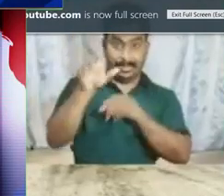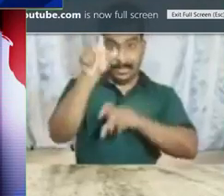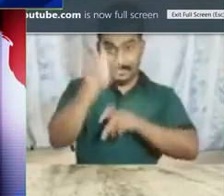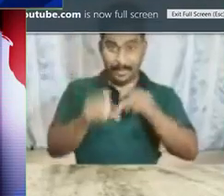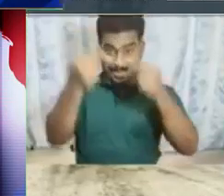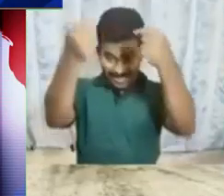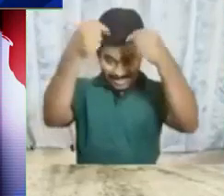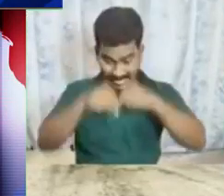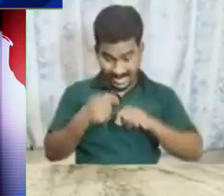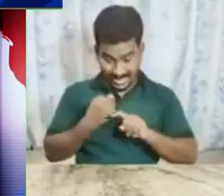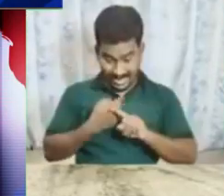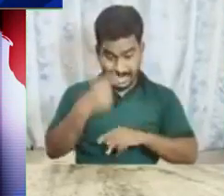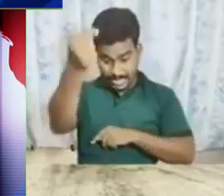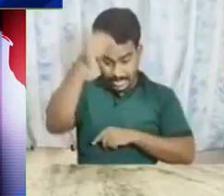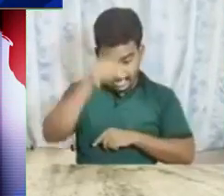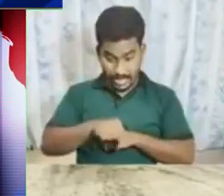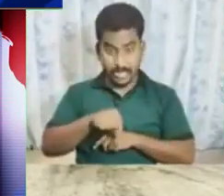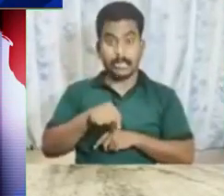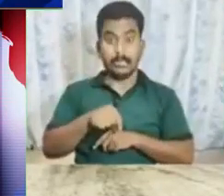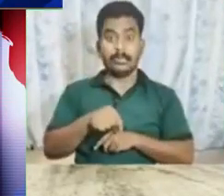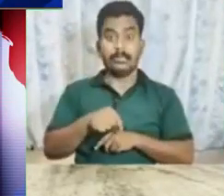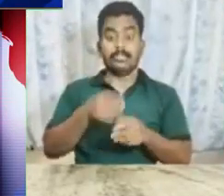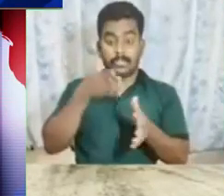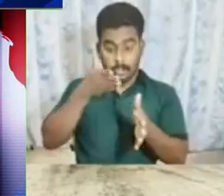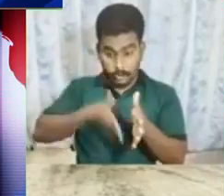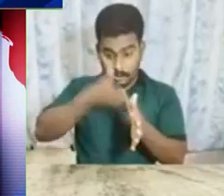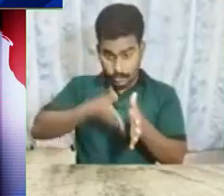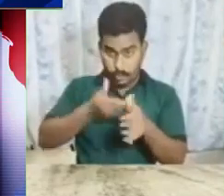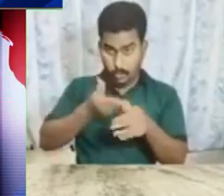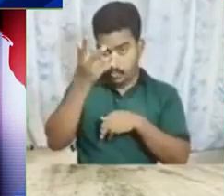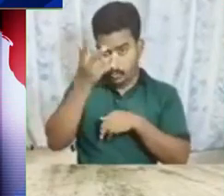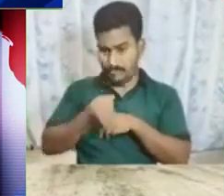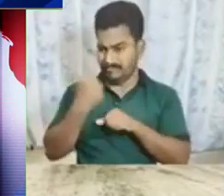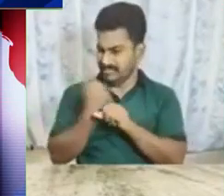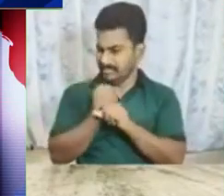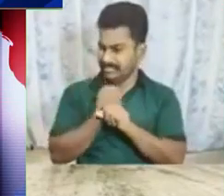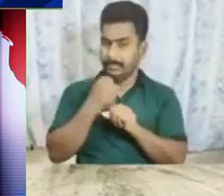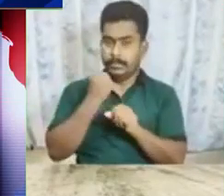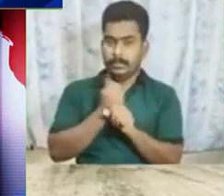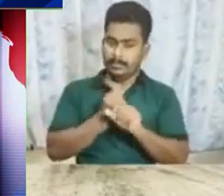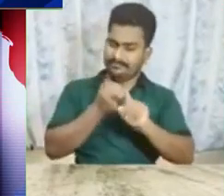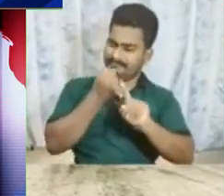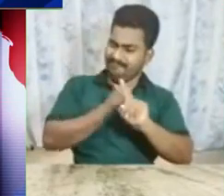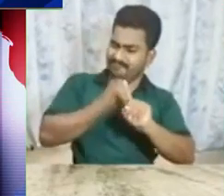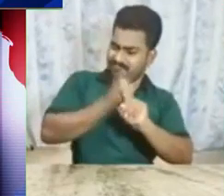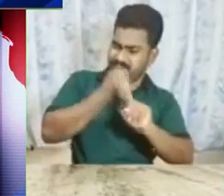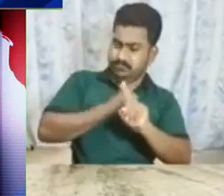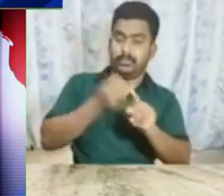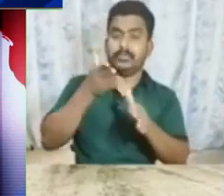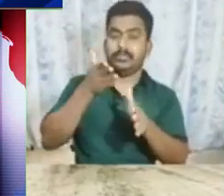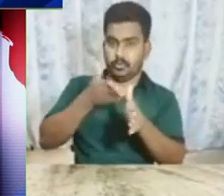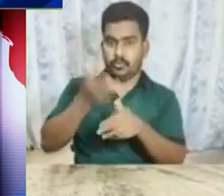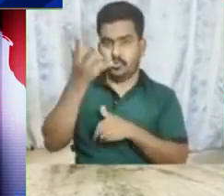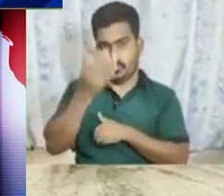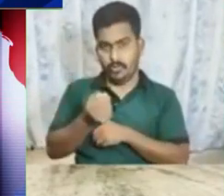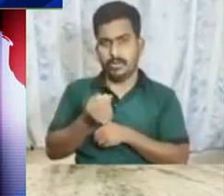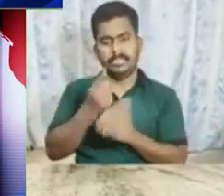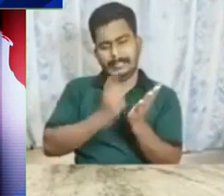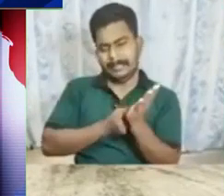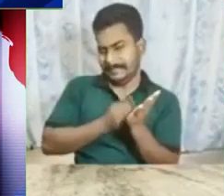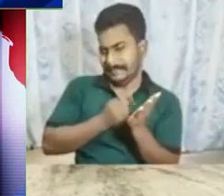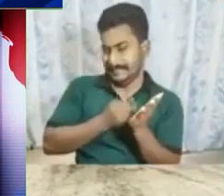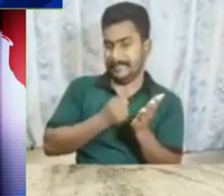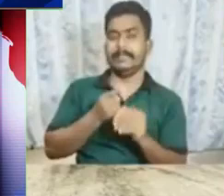എവിടെയാണോ എത്തേണ്ടത് അവിടുത്തെ പാസും പ്രധാനമാണ്. ഇപ്പോൾ നേരത്തെ തന്നെ